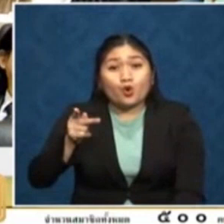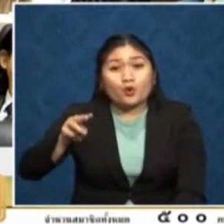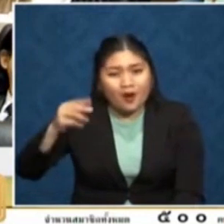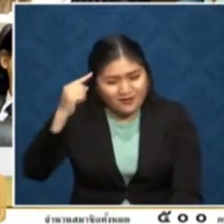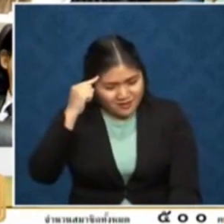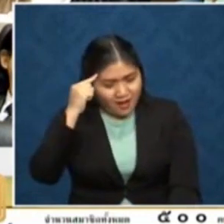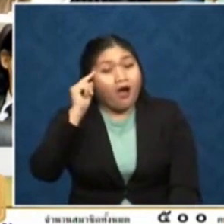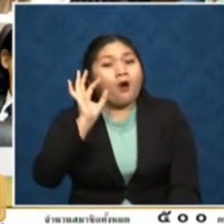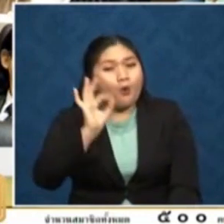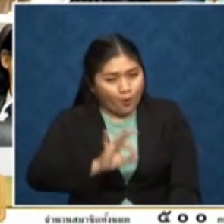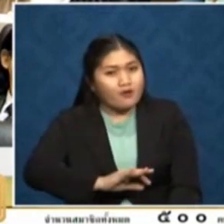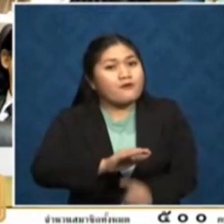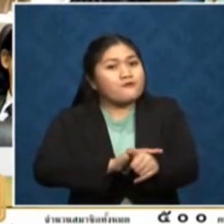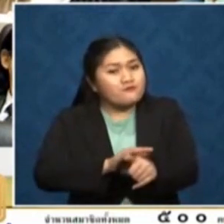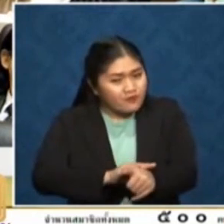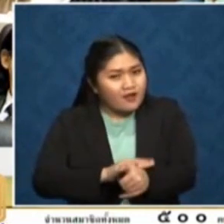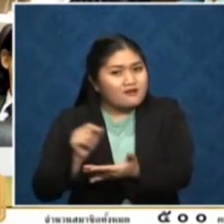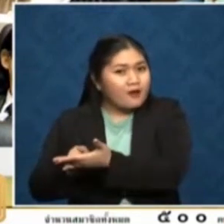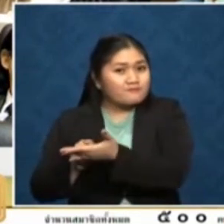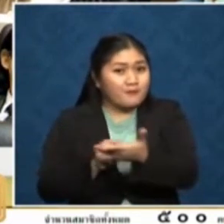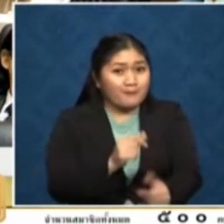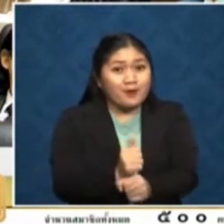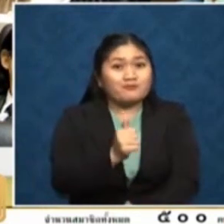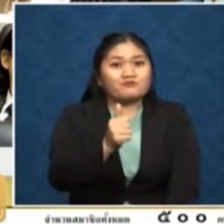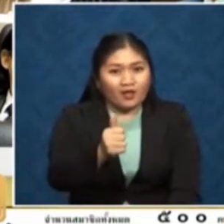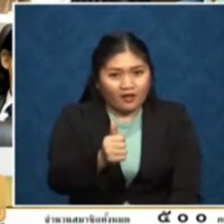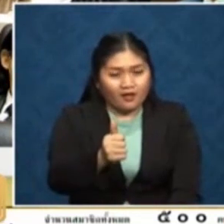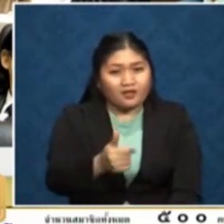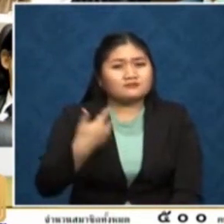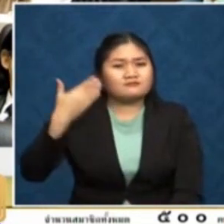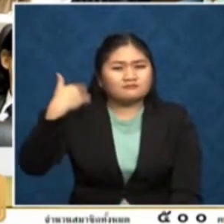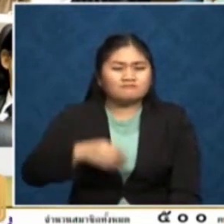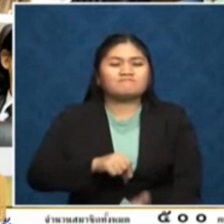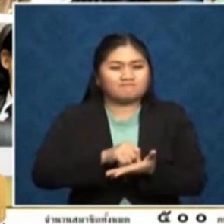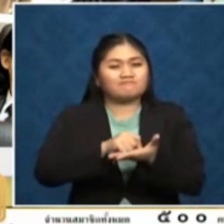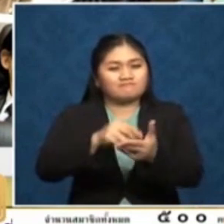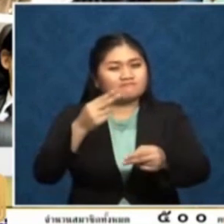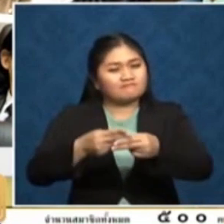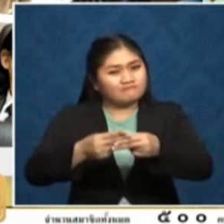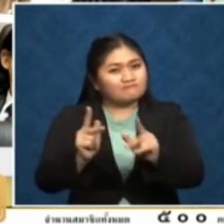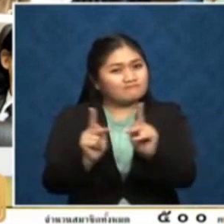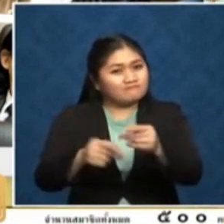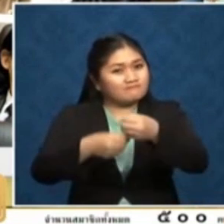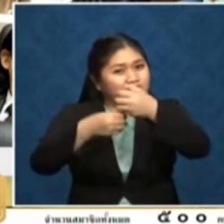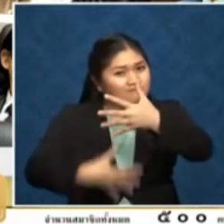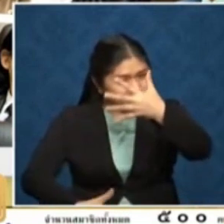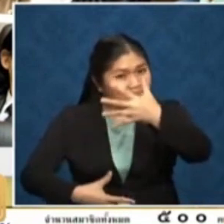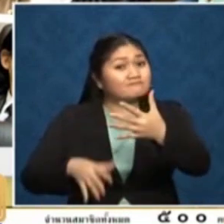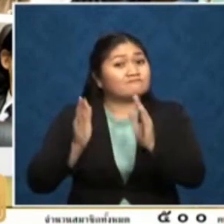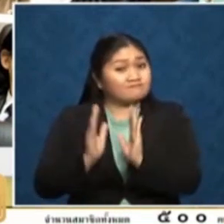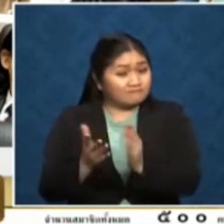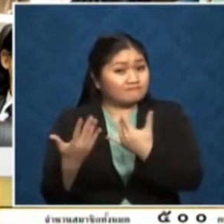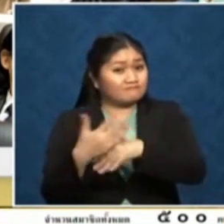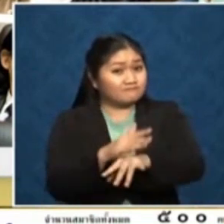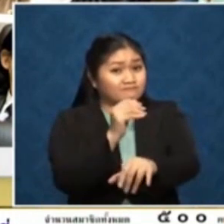3,000 รายชื่อเองนะครับถ้าครม. 6,000 นะครับขออภัยถ้าครม.เห็นใจก็นำร่างนั้นมาได้เลย